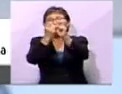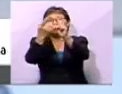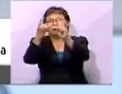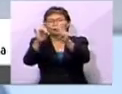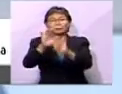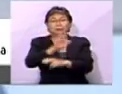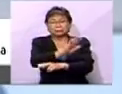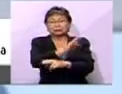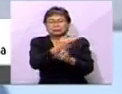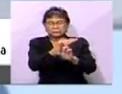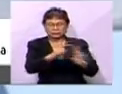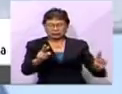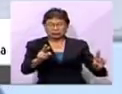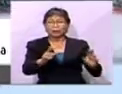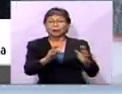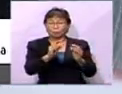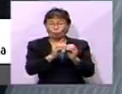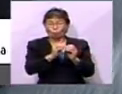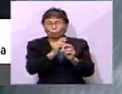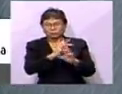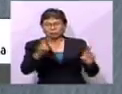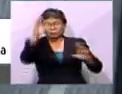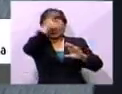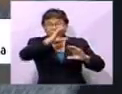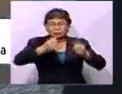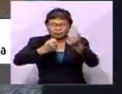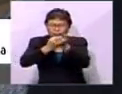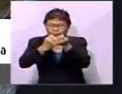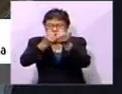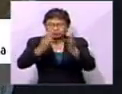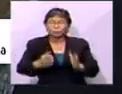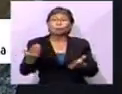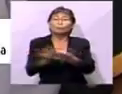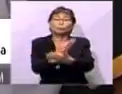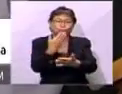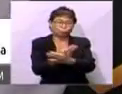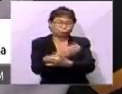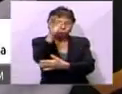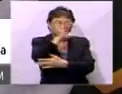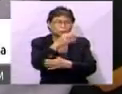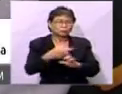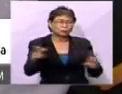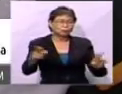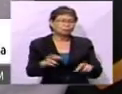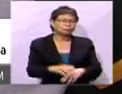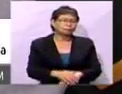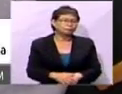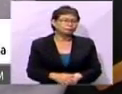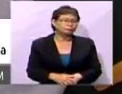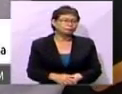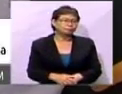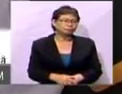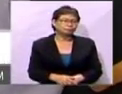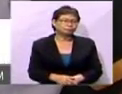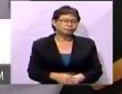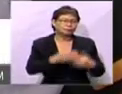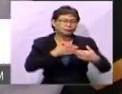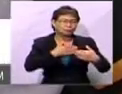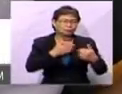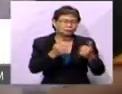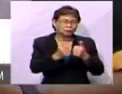Pihaknya akan lebih bersedia khususnya dalam mencari penaja baru. Jadi dengan komitmen